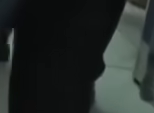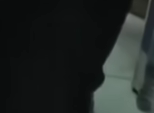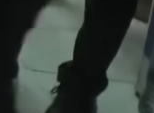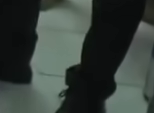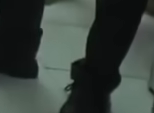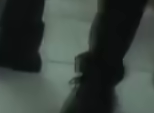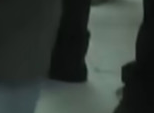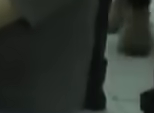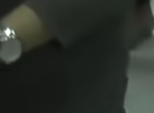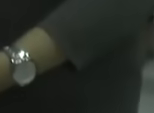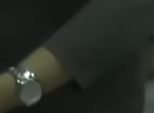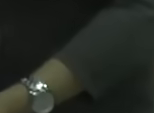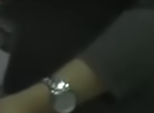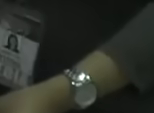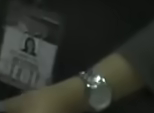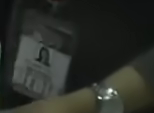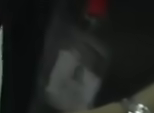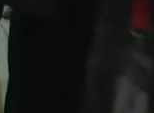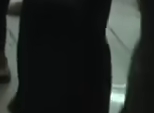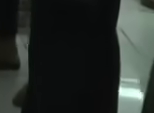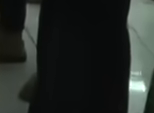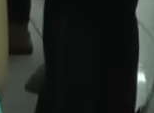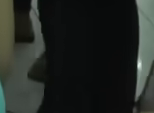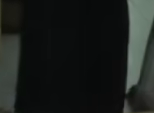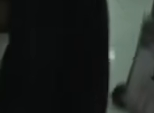Nakay mami mo. Sino yan? Nanay lang yan. Hindi ka malapit.